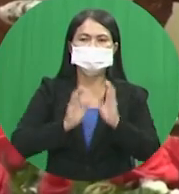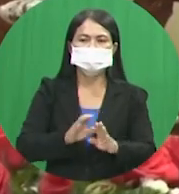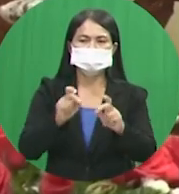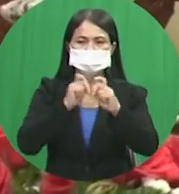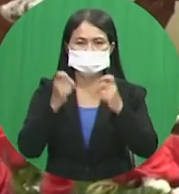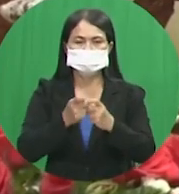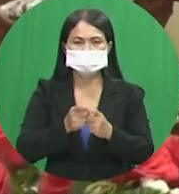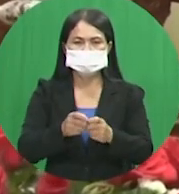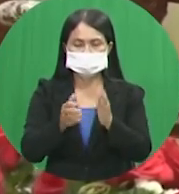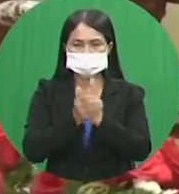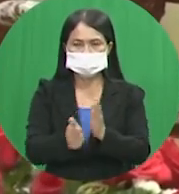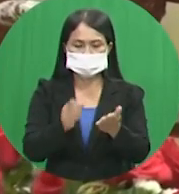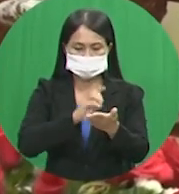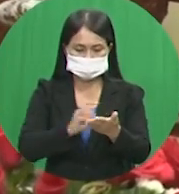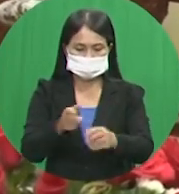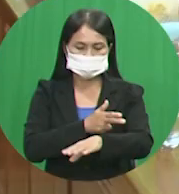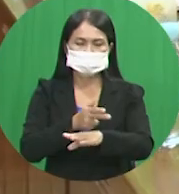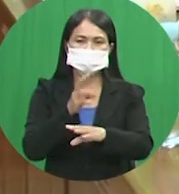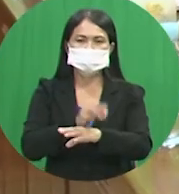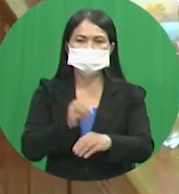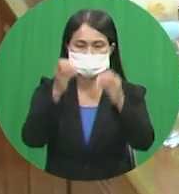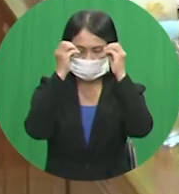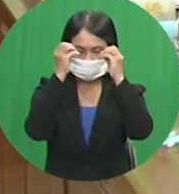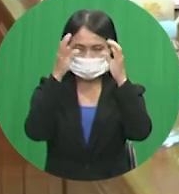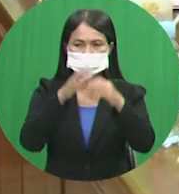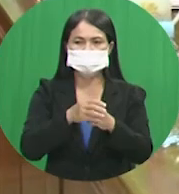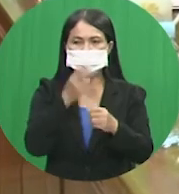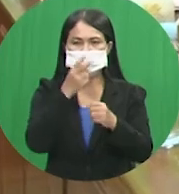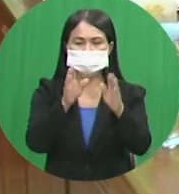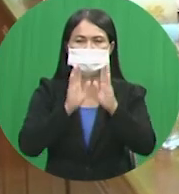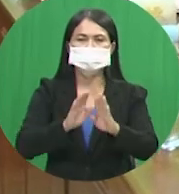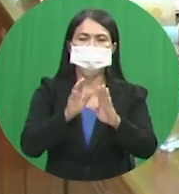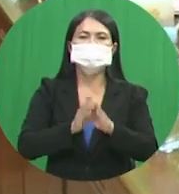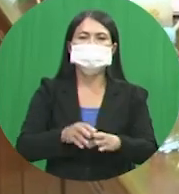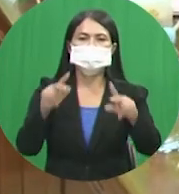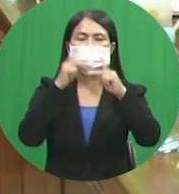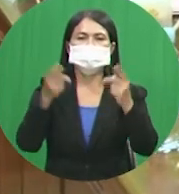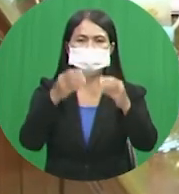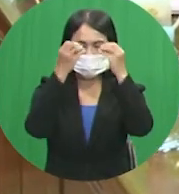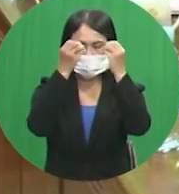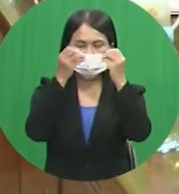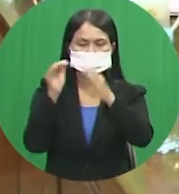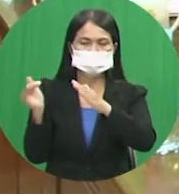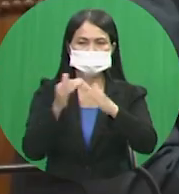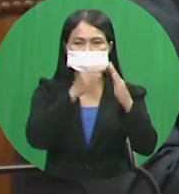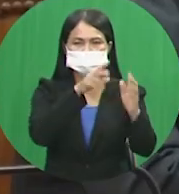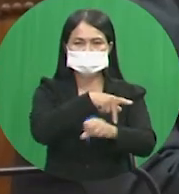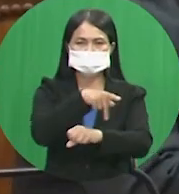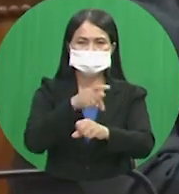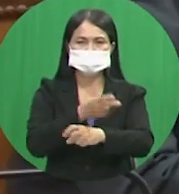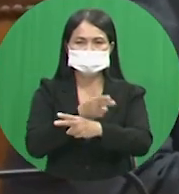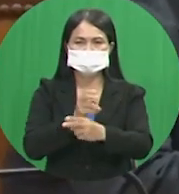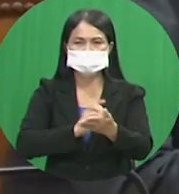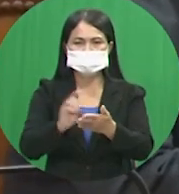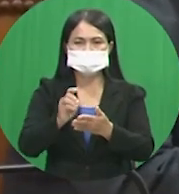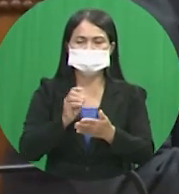ណៈកម្មការជំនាញឯកសារវីដេអូក្រសួងព័ត៌មានពិនិត្យជំរុញដល់បណ្ដាមន្ត្រីព័ត៌មានរាជធានីខេត្តផលិតនៅឯក